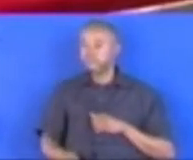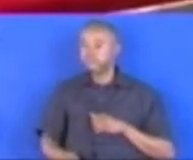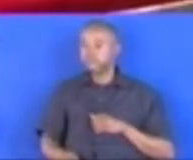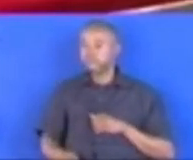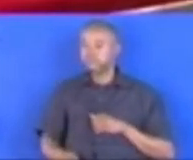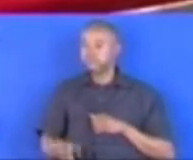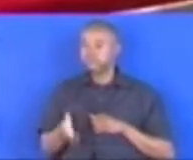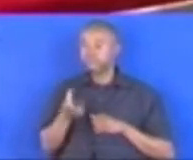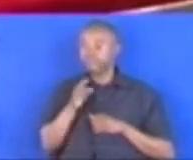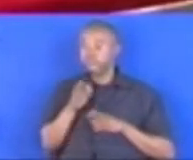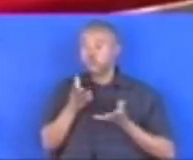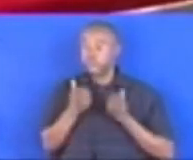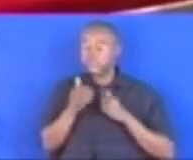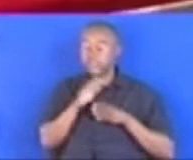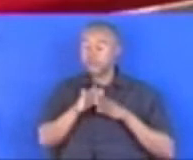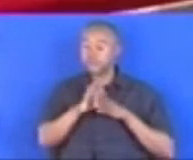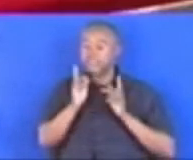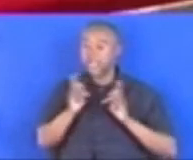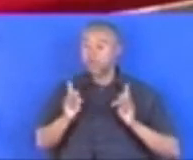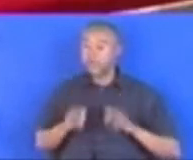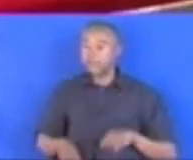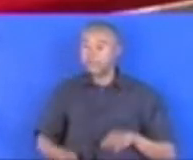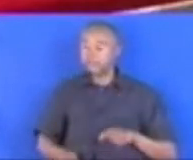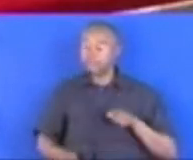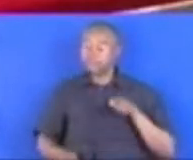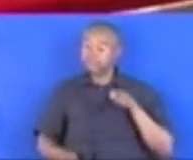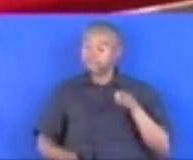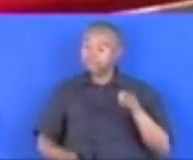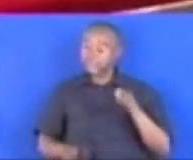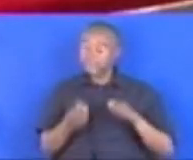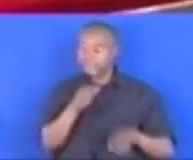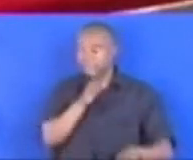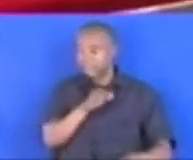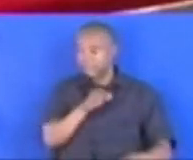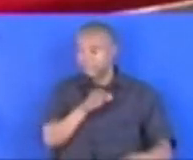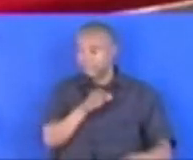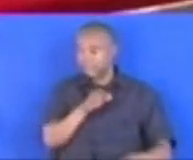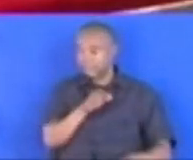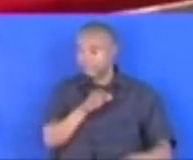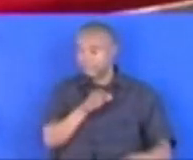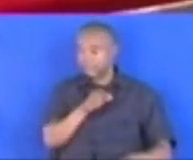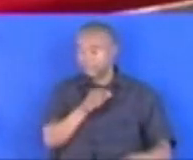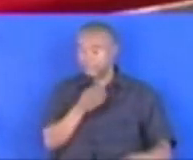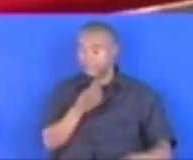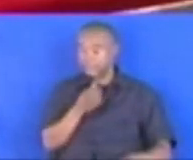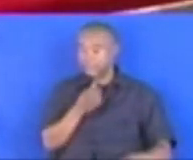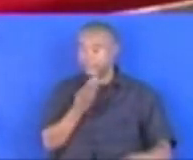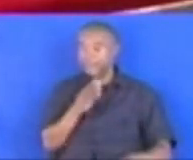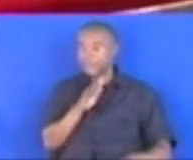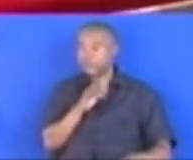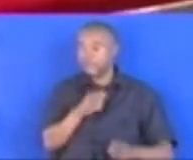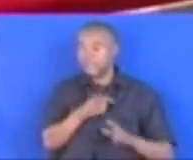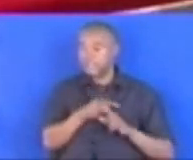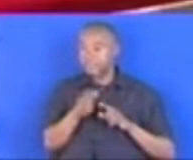557,303,059 kwa ajili ya matumizi ya kawaida, ambapo kati ya shilingi hizo, kati ya hela hizo, shilingi